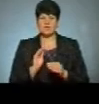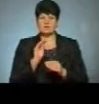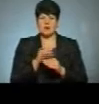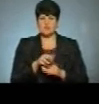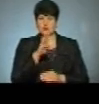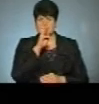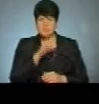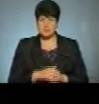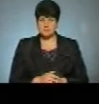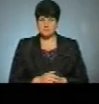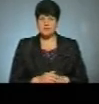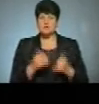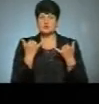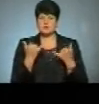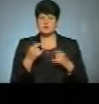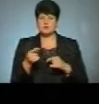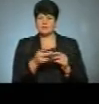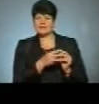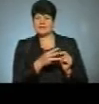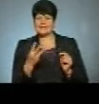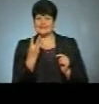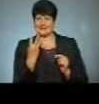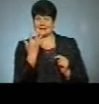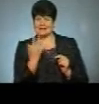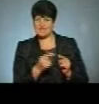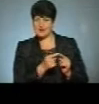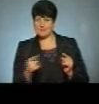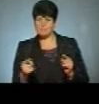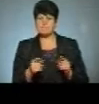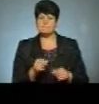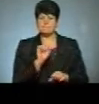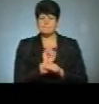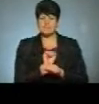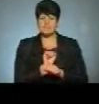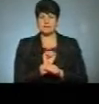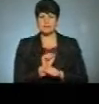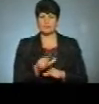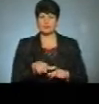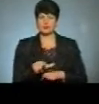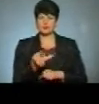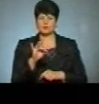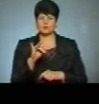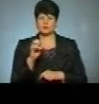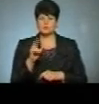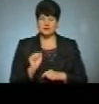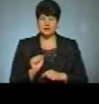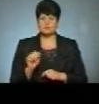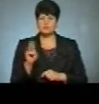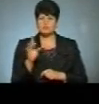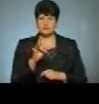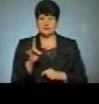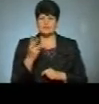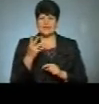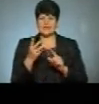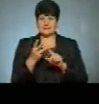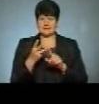зарплати. Відсьогодні в Тернополі на три дні перекрили частину вулиці Руської, там замінять асфальт. На Шумщині втретє зірвали прапори